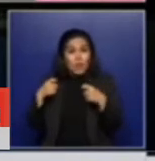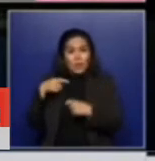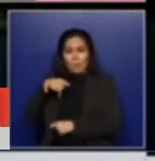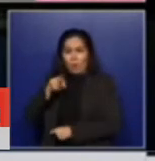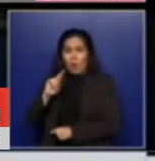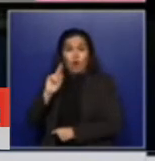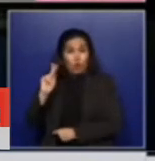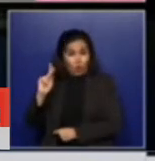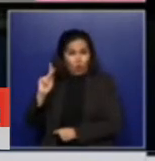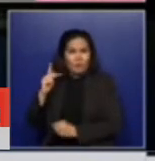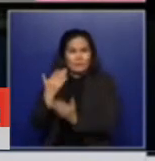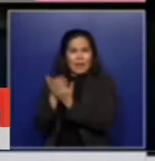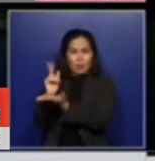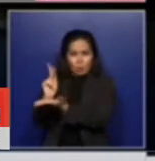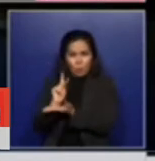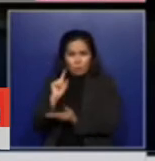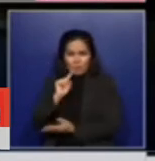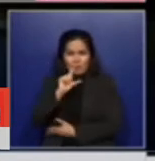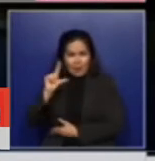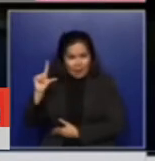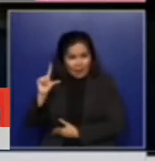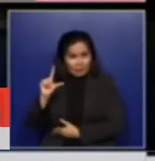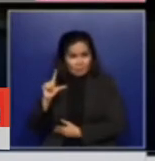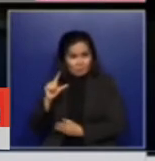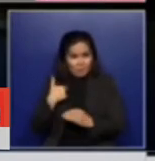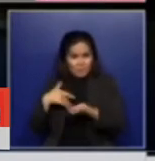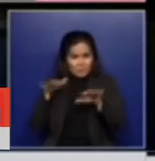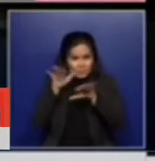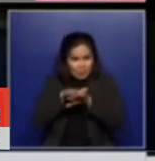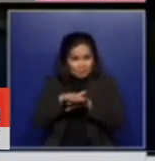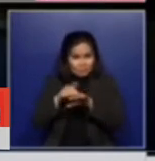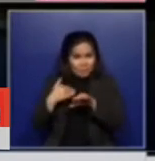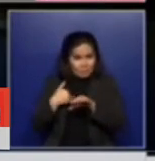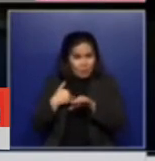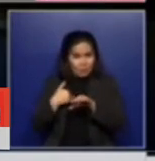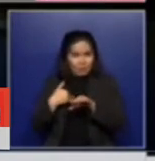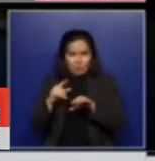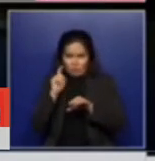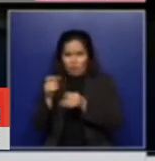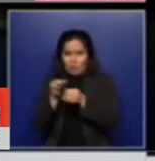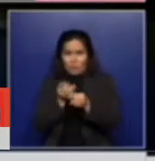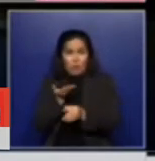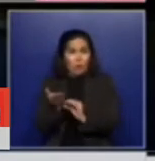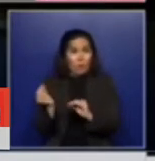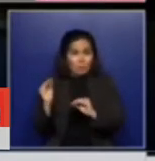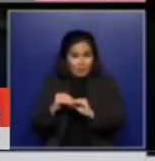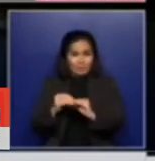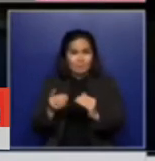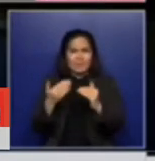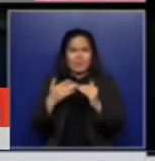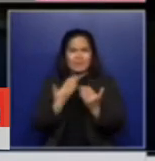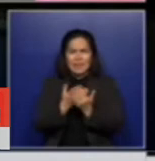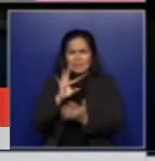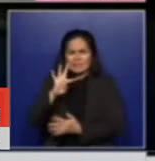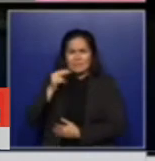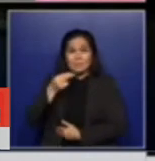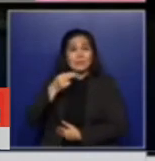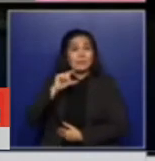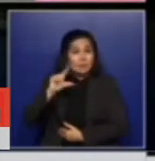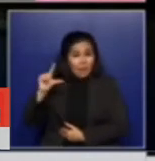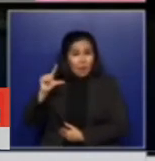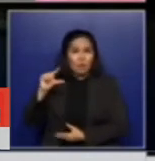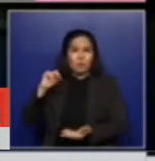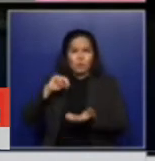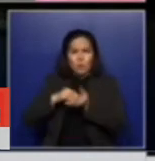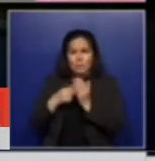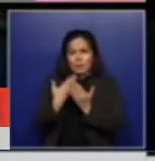รือไม่อย่างไรเดี๋ยวท่านต้องชี้แจงนะครับแต่อย่างไรก็ตามครับ 40,000 กว่าล้านดังกล่าวนี้ไม่เกิดผลิตภาพนะ